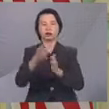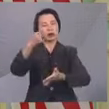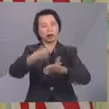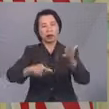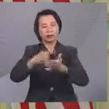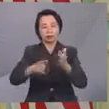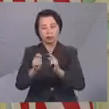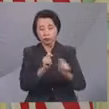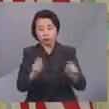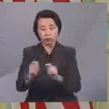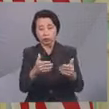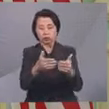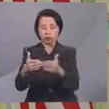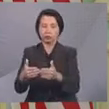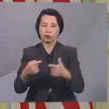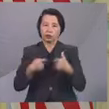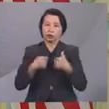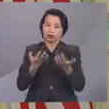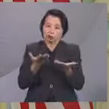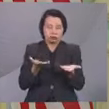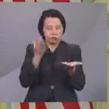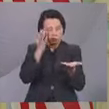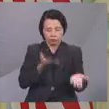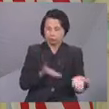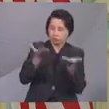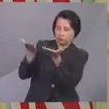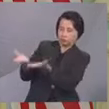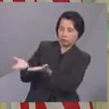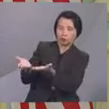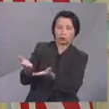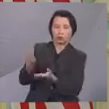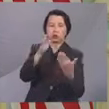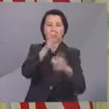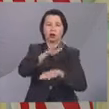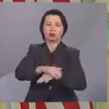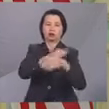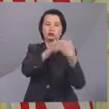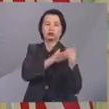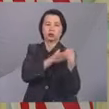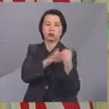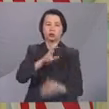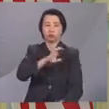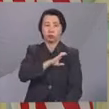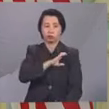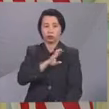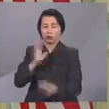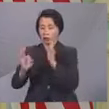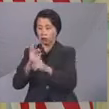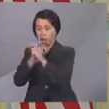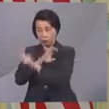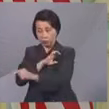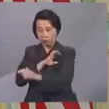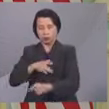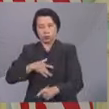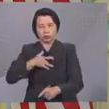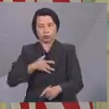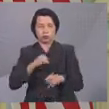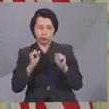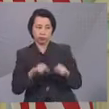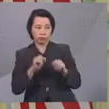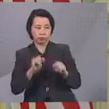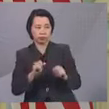tindakan seterusnya, saya serahkan kepada budi bicara pihak polis. Kalau pihak polis merasakan bahawa